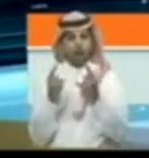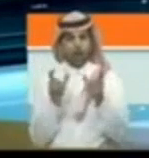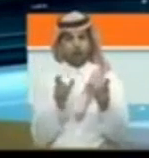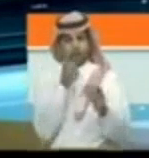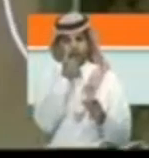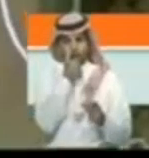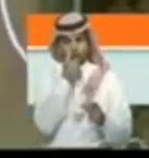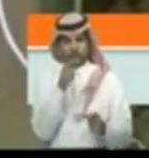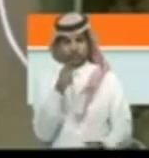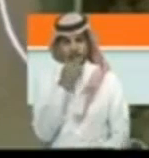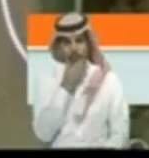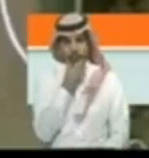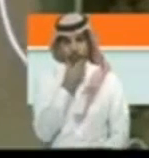الوطنية.